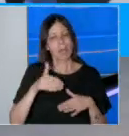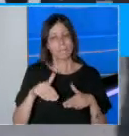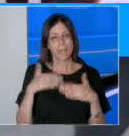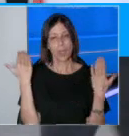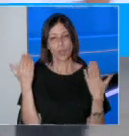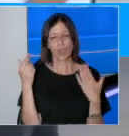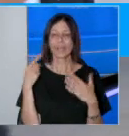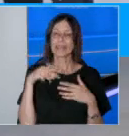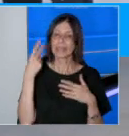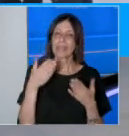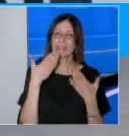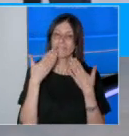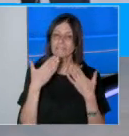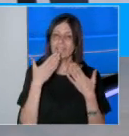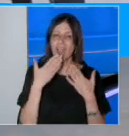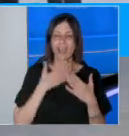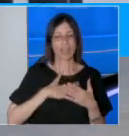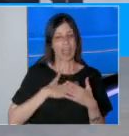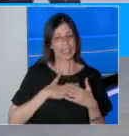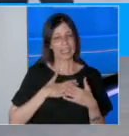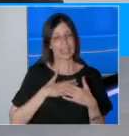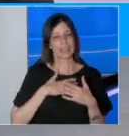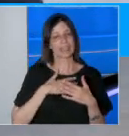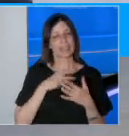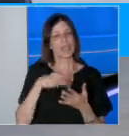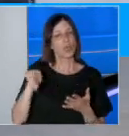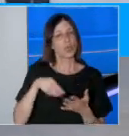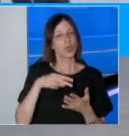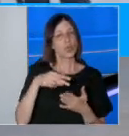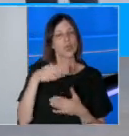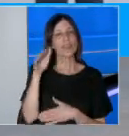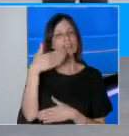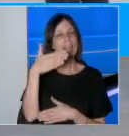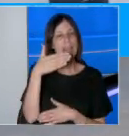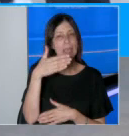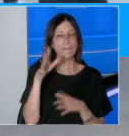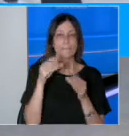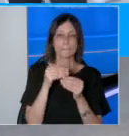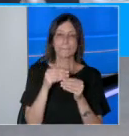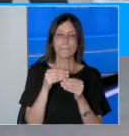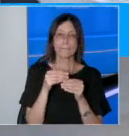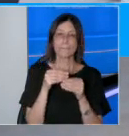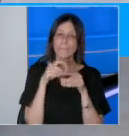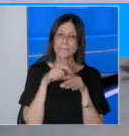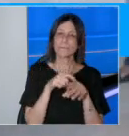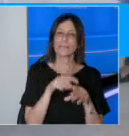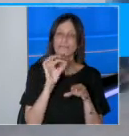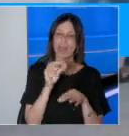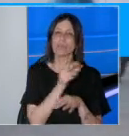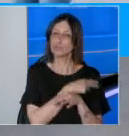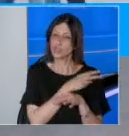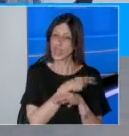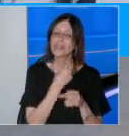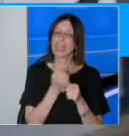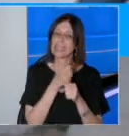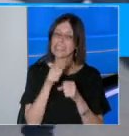יהיה פה תפילה חגיגית, ריקוד גלים בעזרת השם, בהנחיות המשטרה אנחנו נעשה אותו, וגם אז יתמלא הכותל.